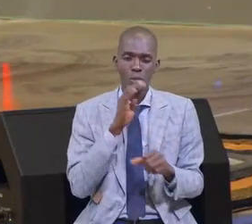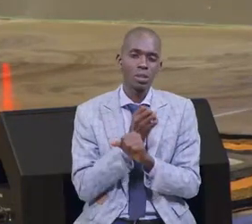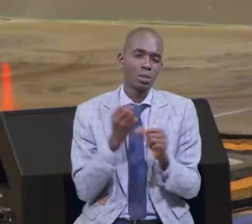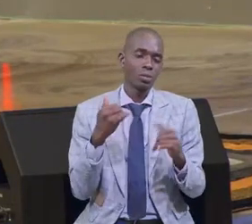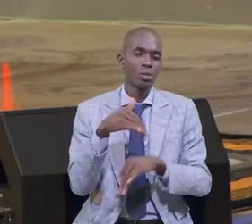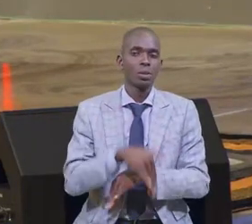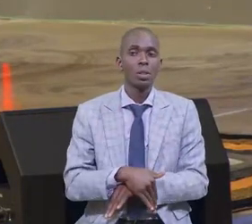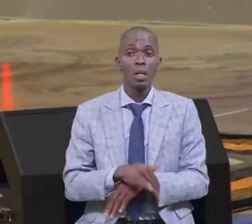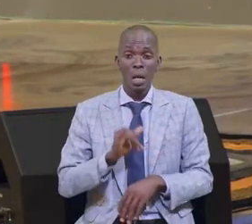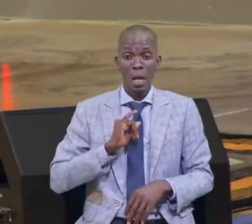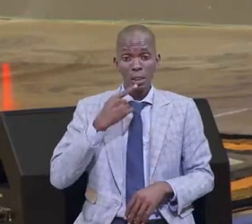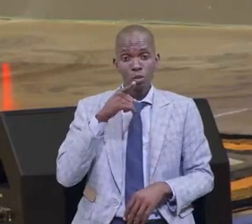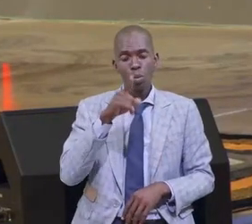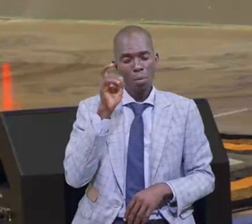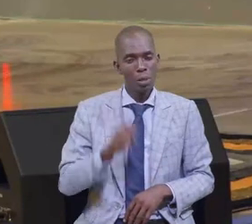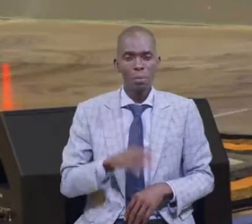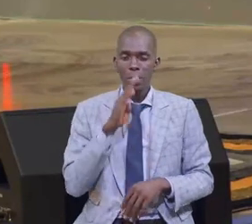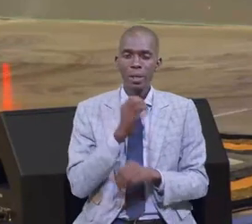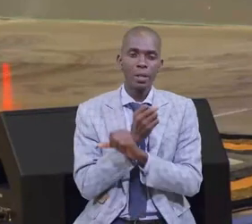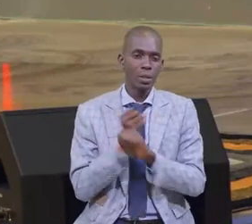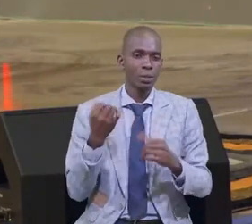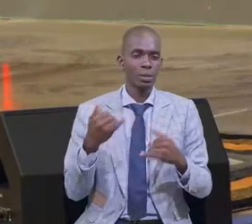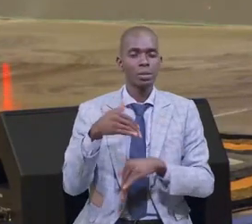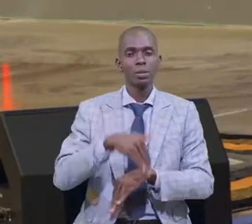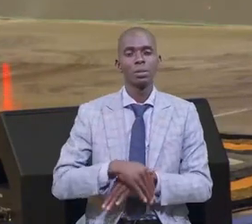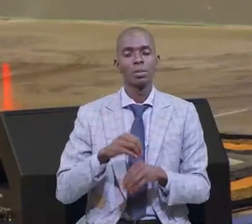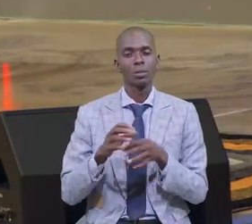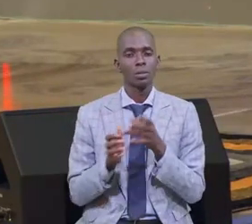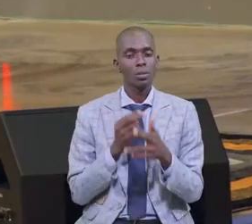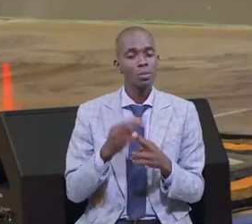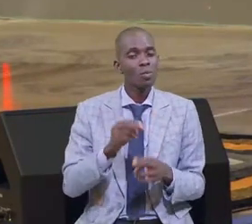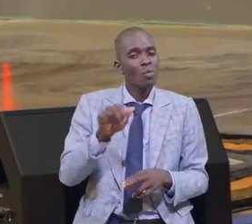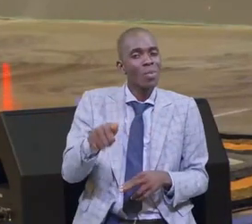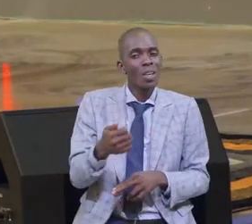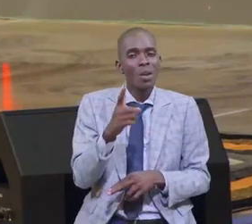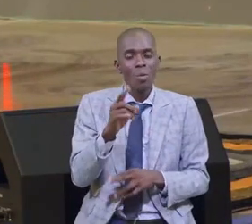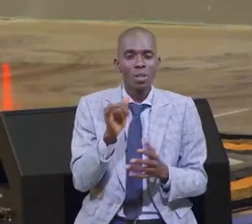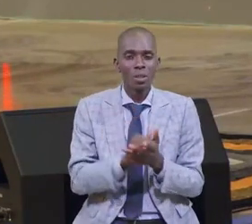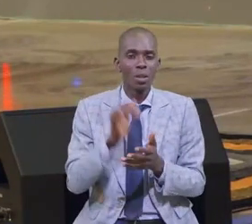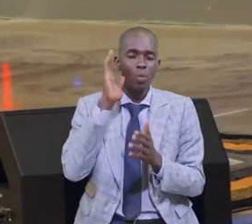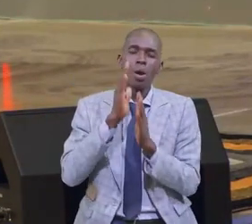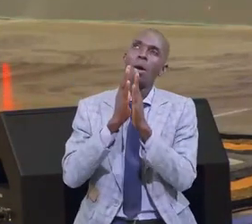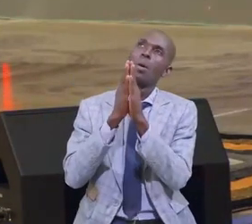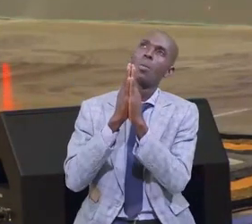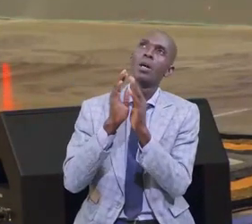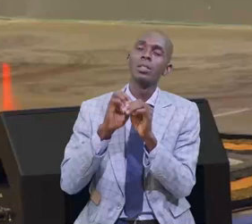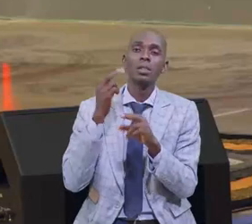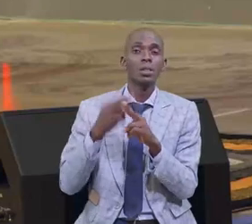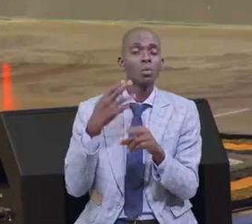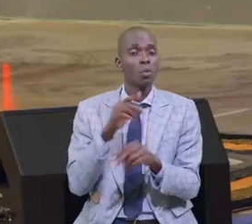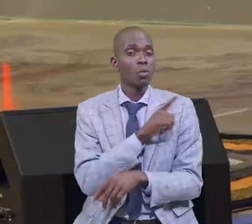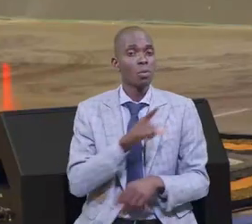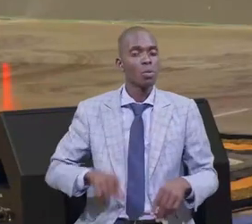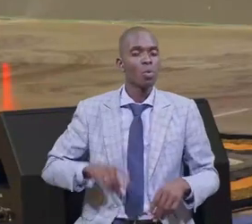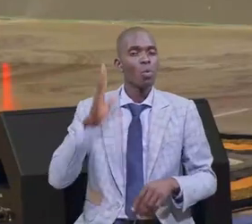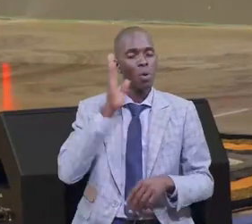sauvé ce soir. Je dis, vous devez être sauvé ce soir. Quiconque invoquera le nom du Seigneur